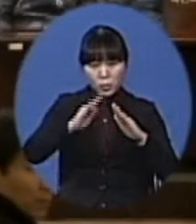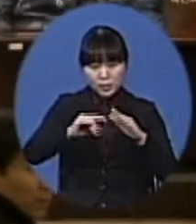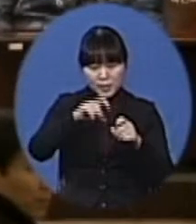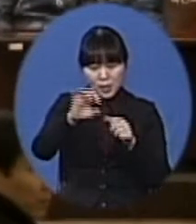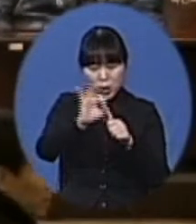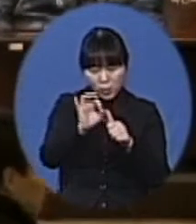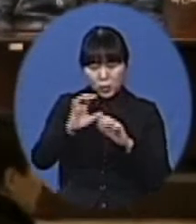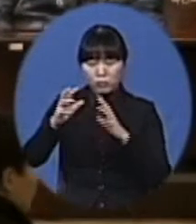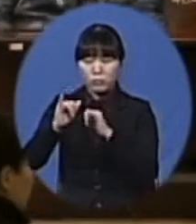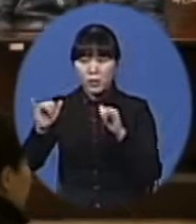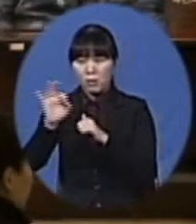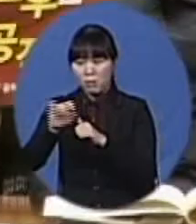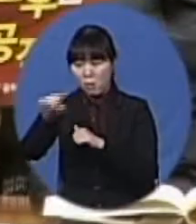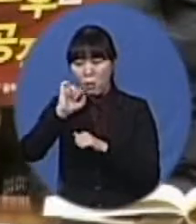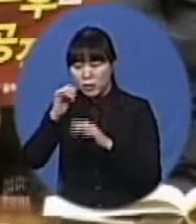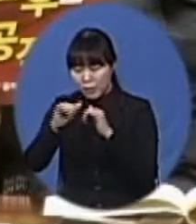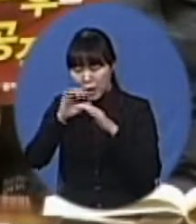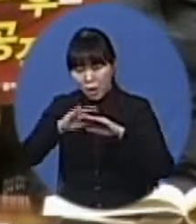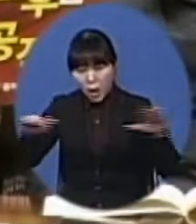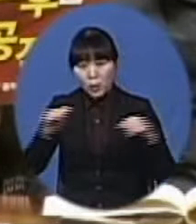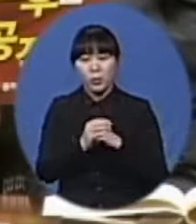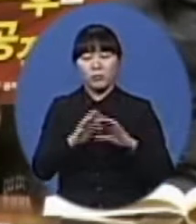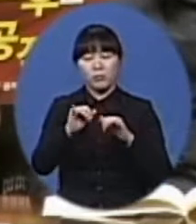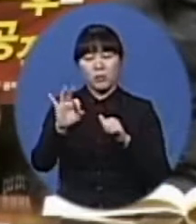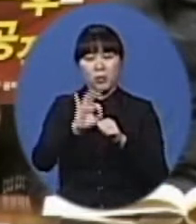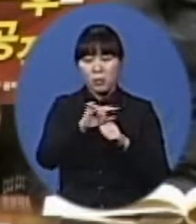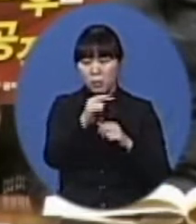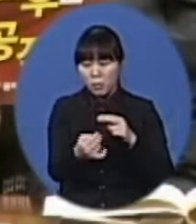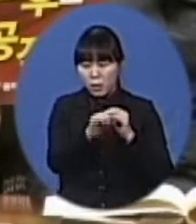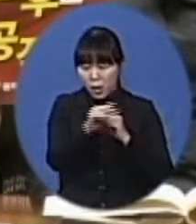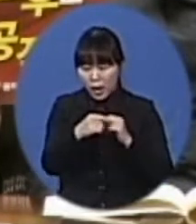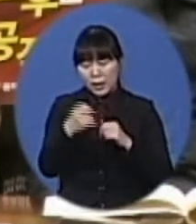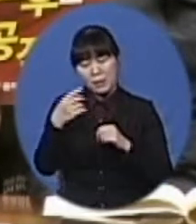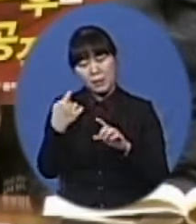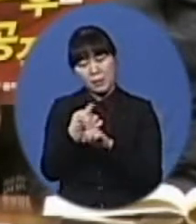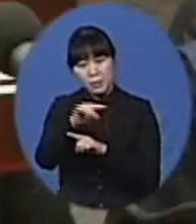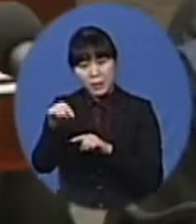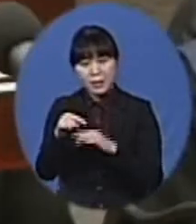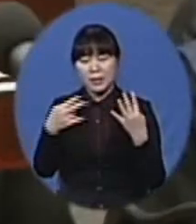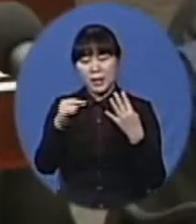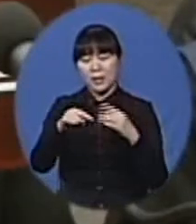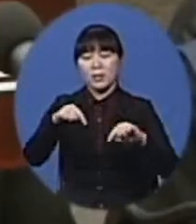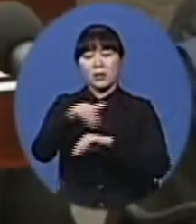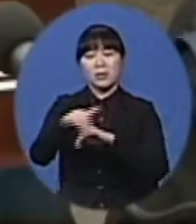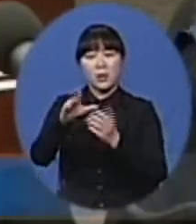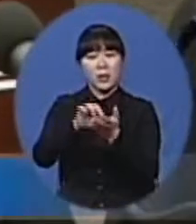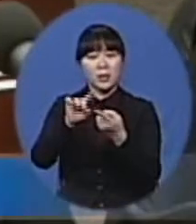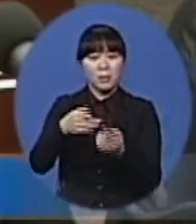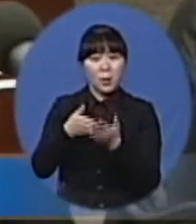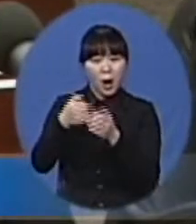강화와 국민연금 사각지대 해소, 국민연금 기금 운용의 재편 방안 모색 등 4대 정책 과제를